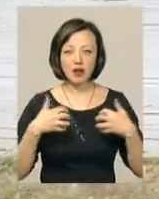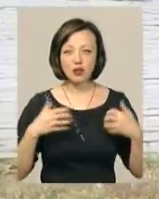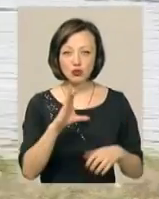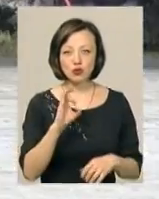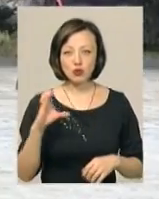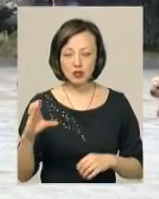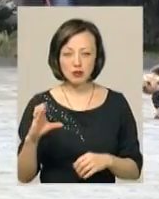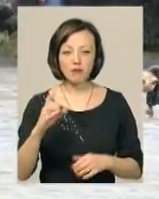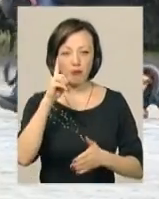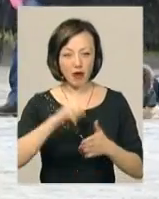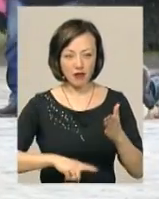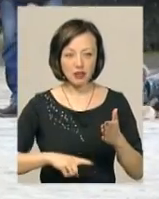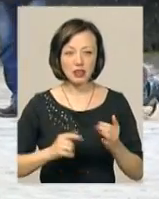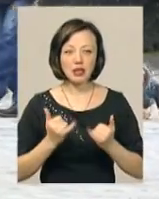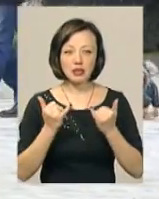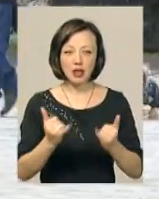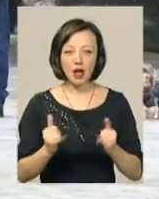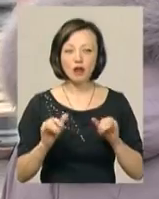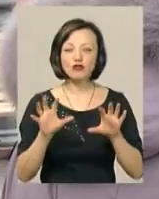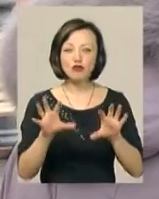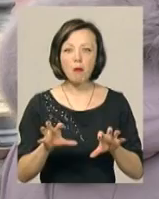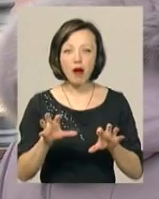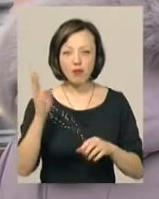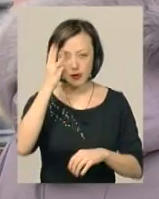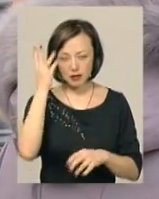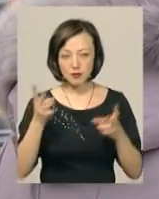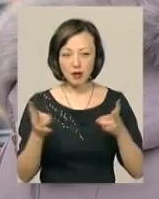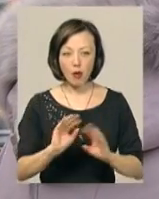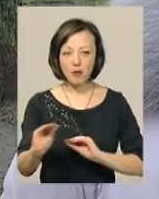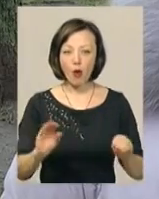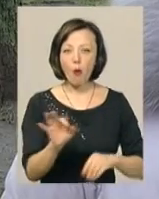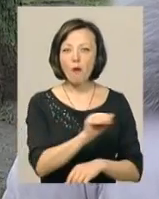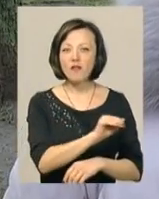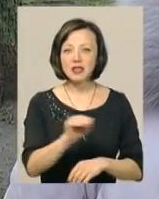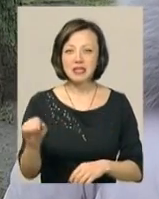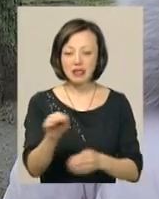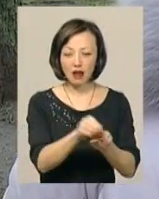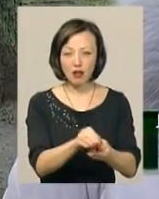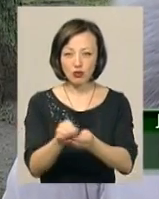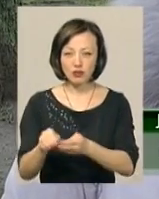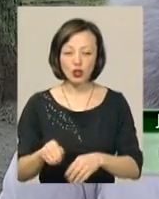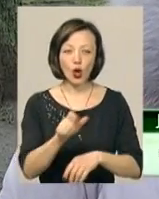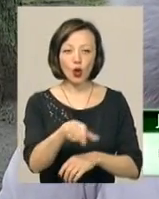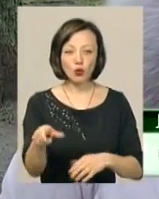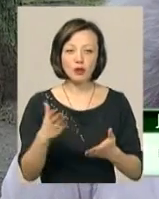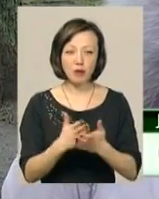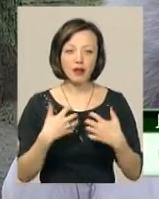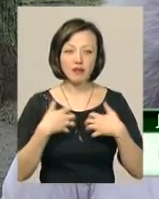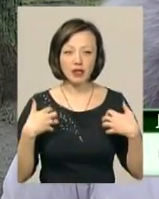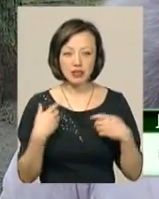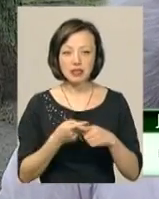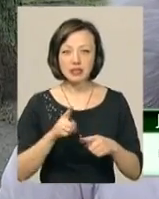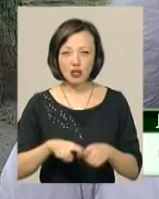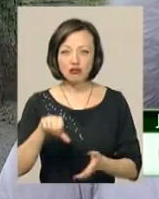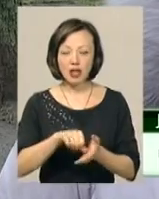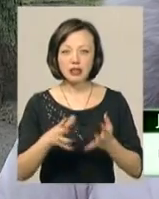Людмила Давидюк переконана, що для чотирилапих в обласному центрі треба облаштувати офіційне кладовище. Люди мають тварин, це є члени сім'ї, і